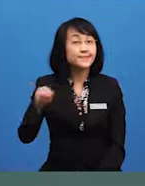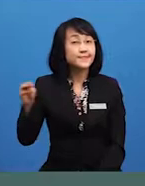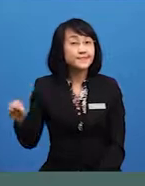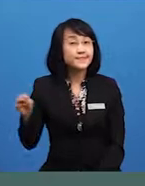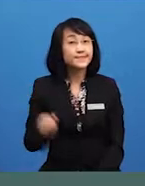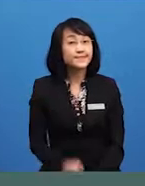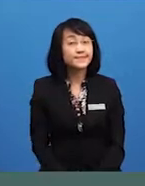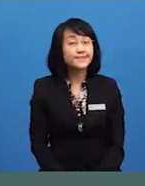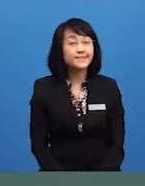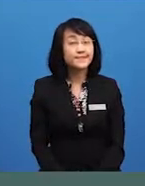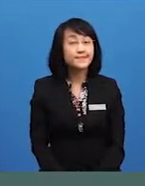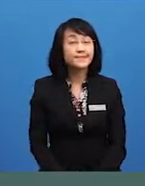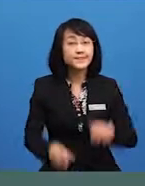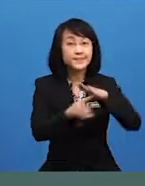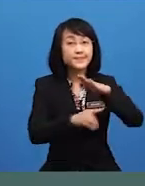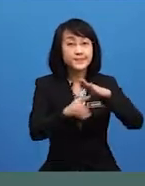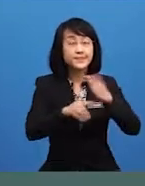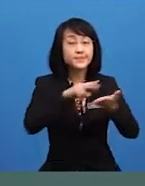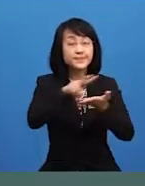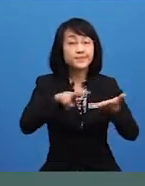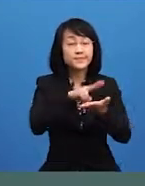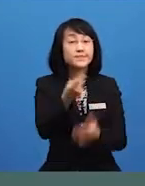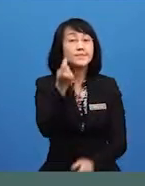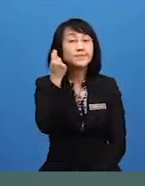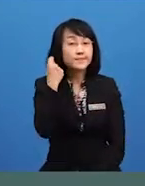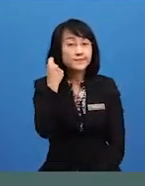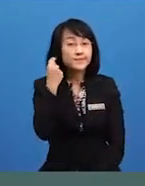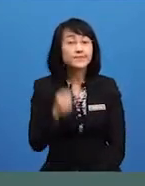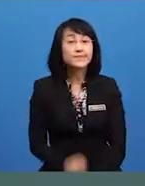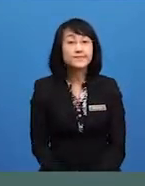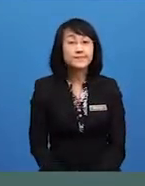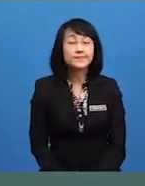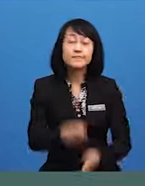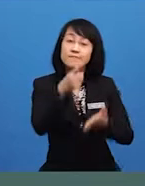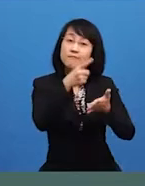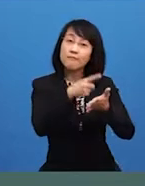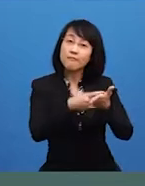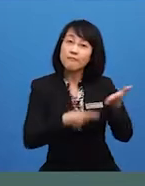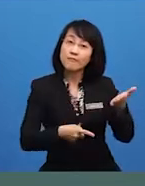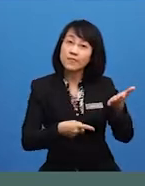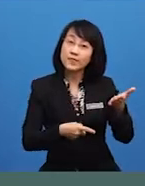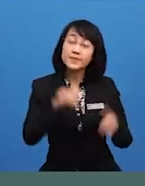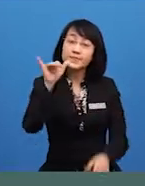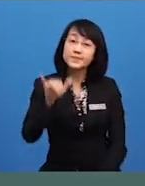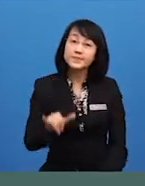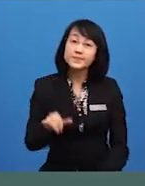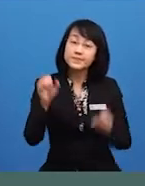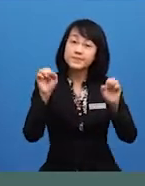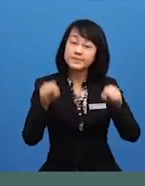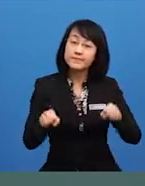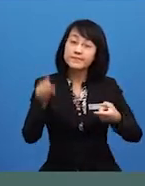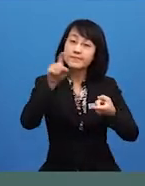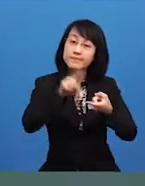Murid-murid, berdasarkan video yang ditayangkan, apakah yang kamu boleh